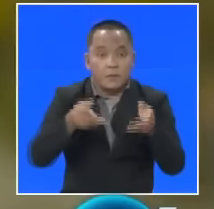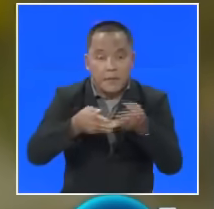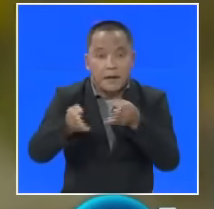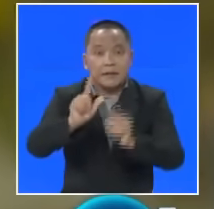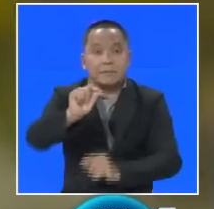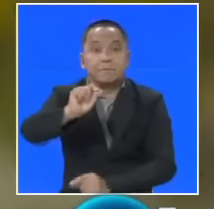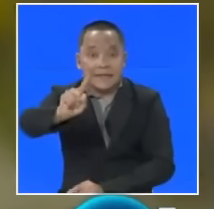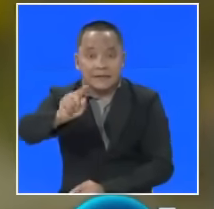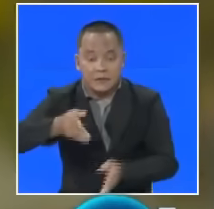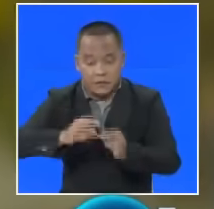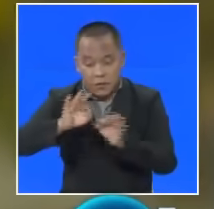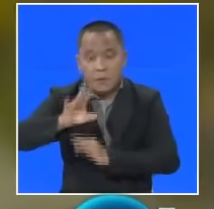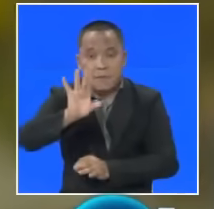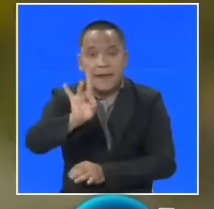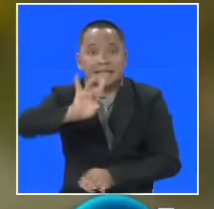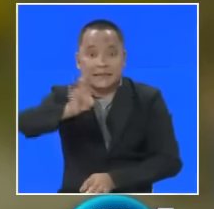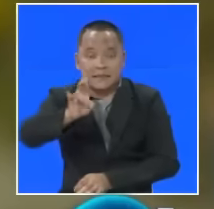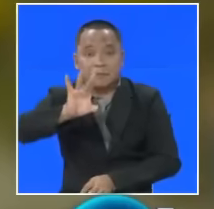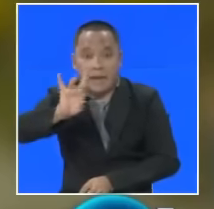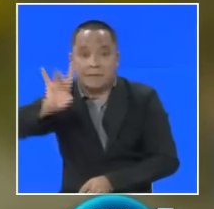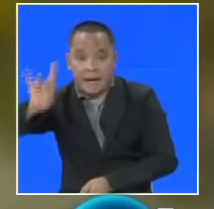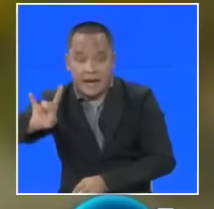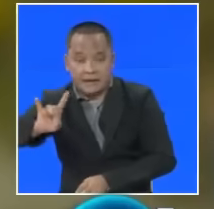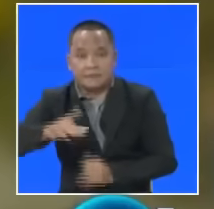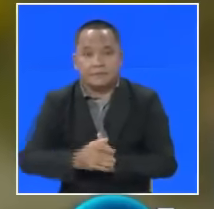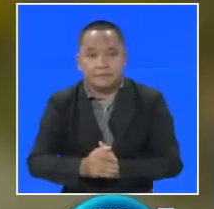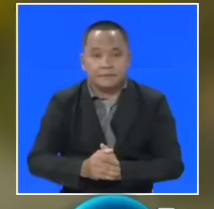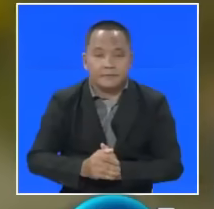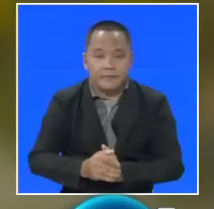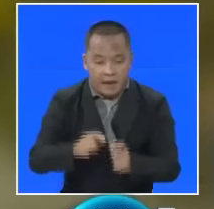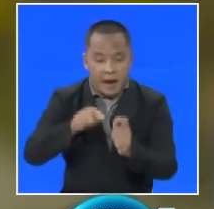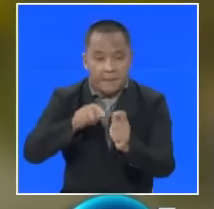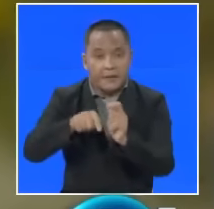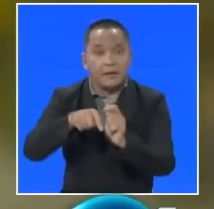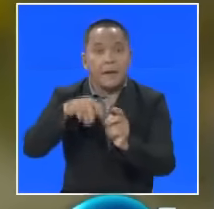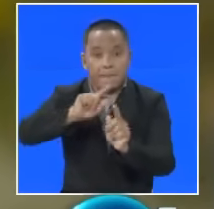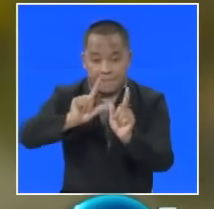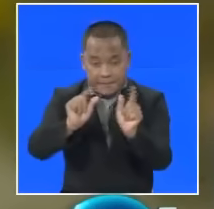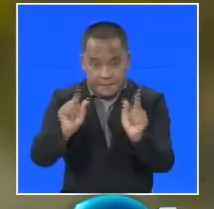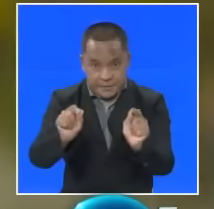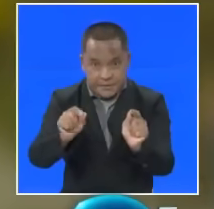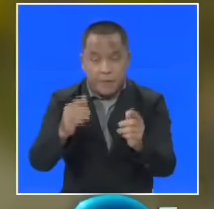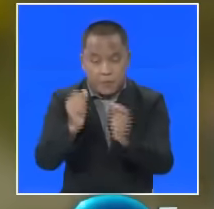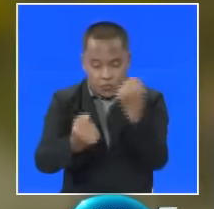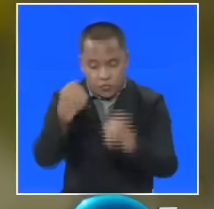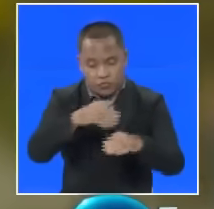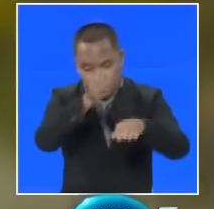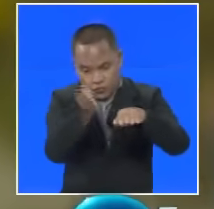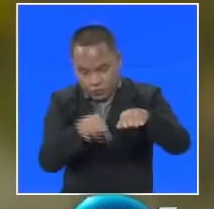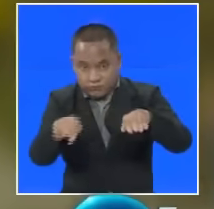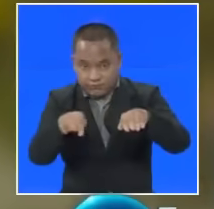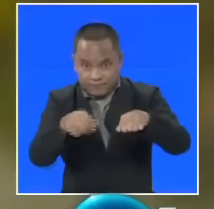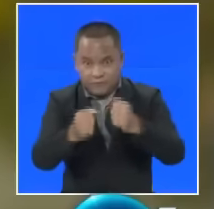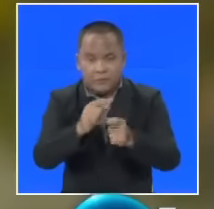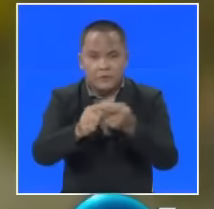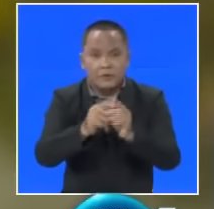ข21กิโลเมตรที่87ถึง88ตำบลคลองกระจังอำเภอศรีเทพจังหวัดเพชรบูรณ์พบรถยนต์บรรทุกส่วนบุคคล